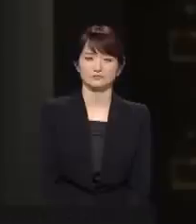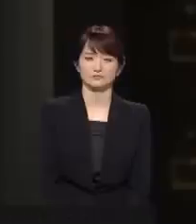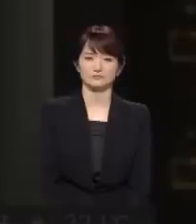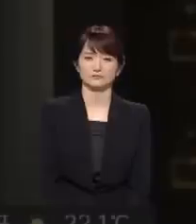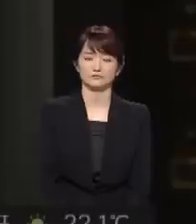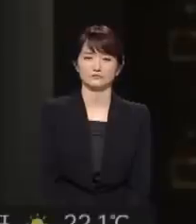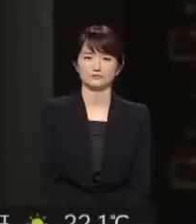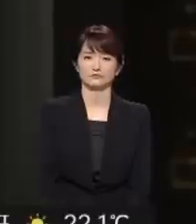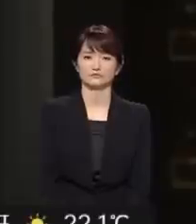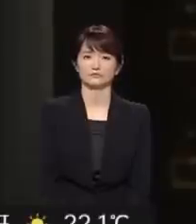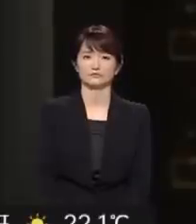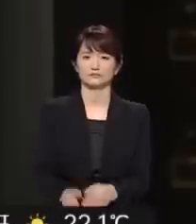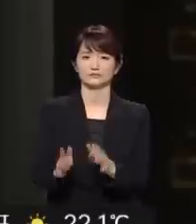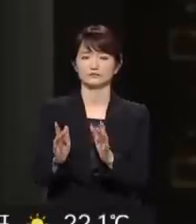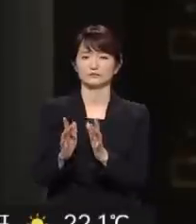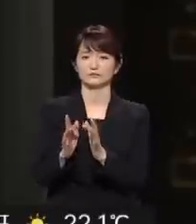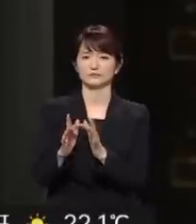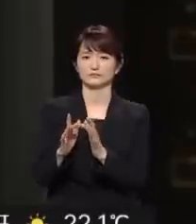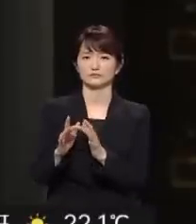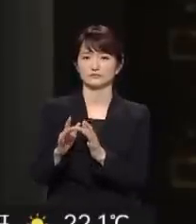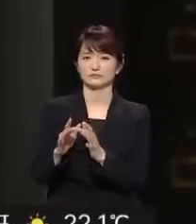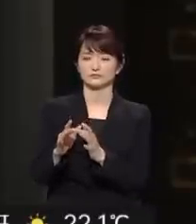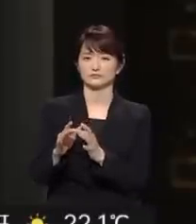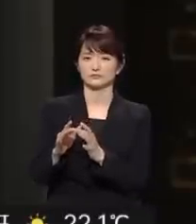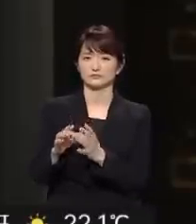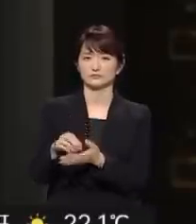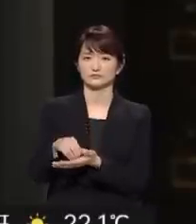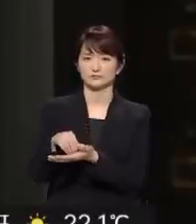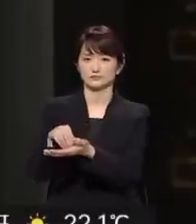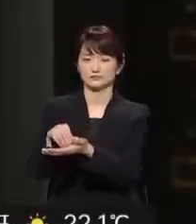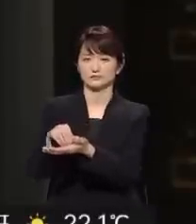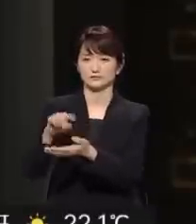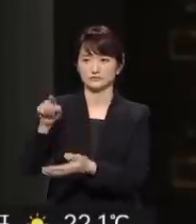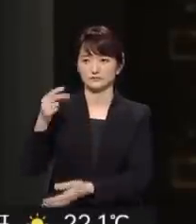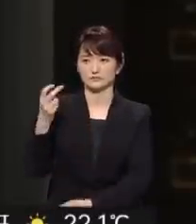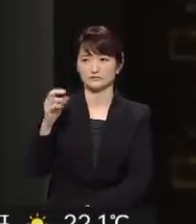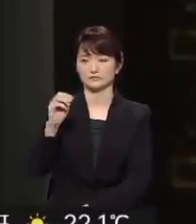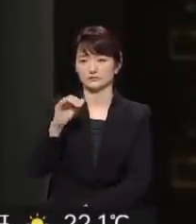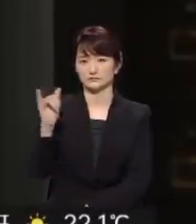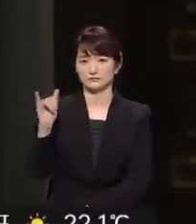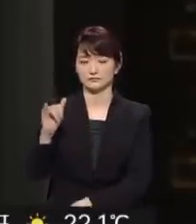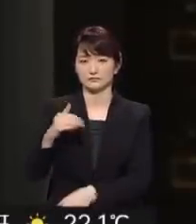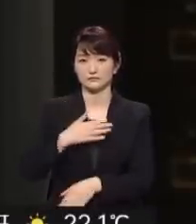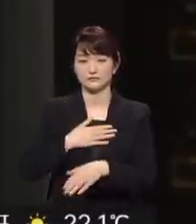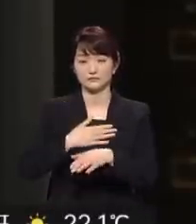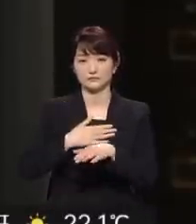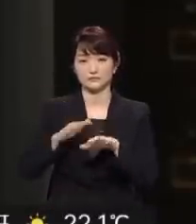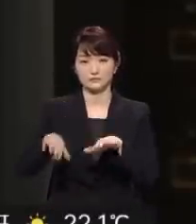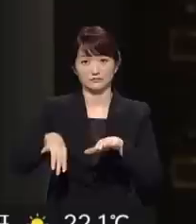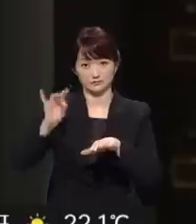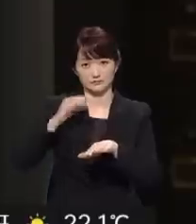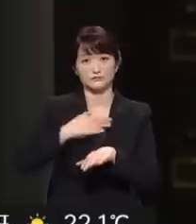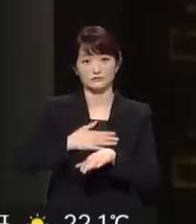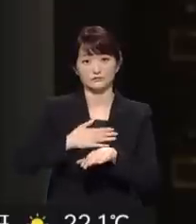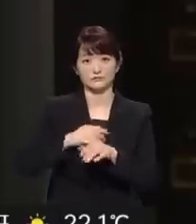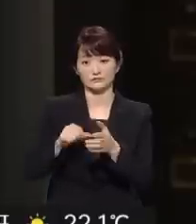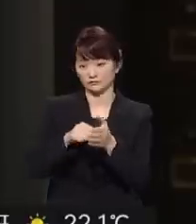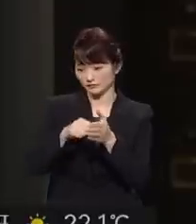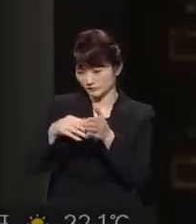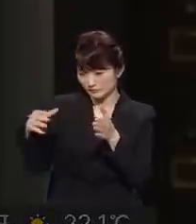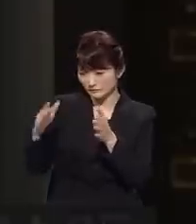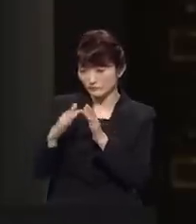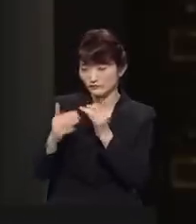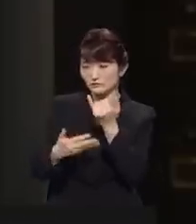자, 구독자 120만 명을 보유한 뭐 저는 솔직히 오늘 처음 알았는데 유명 유튜버가 이